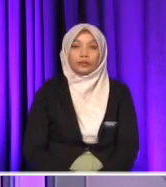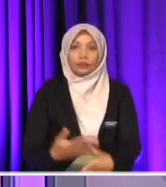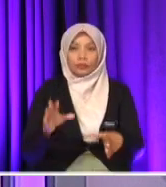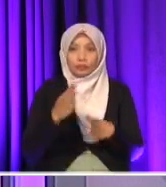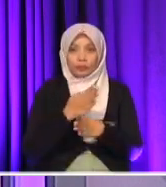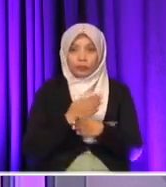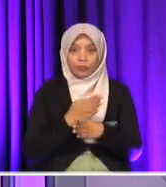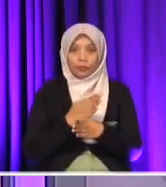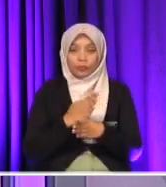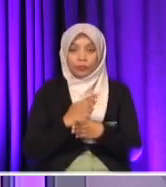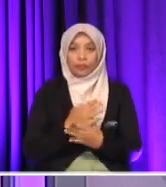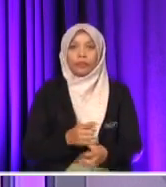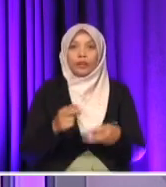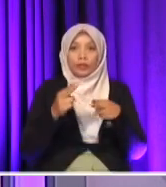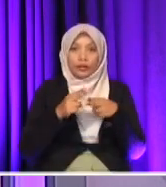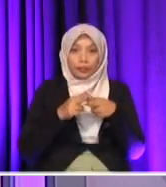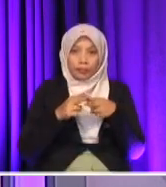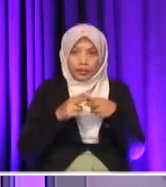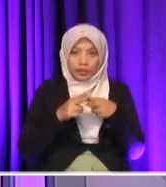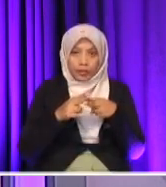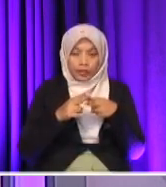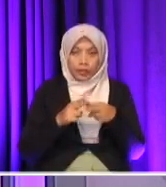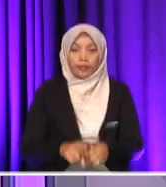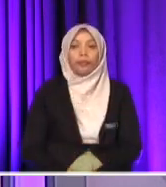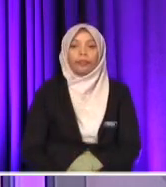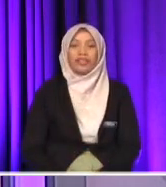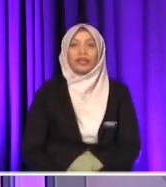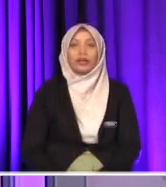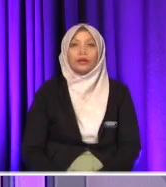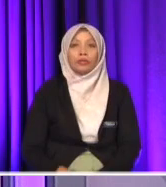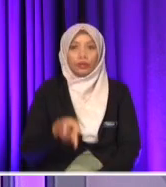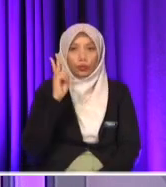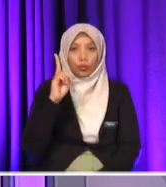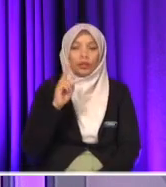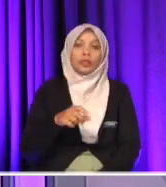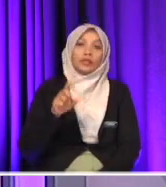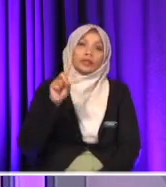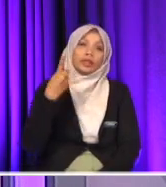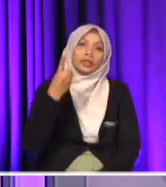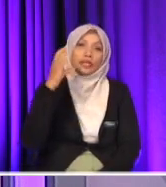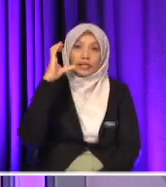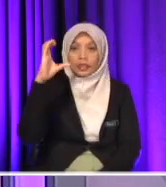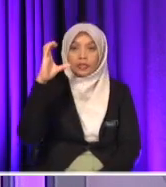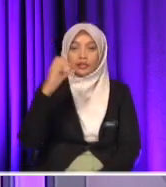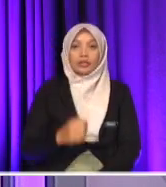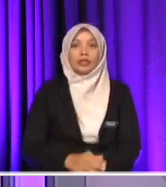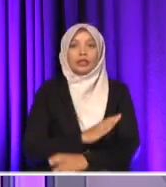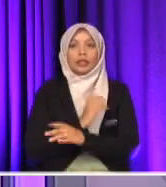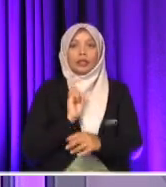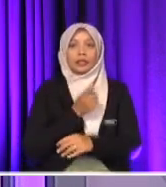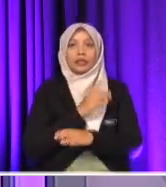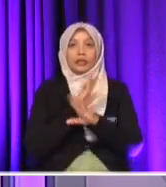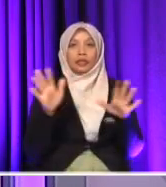komponen pearuh, kita ada komponen pemuat saja. C saja kita ada kat sini. Okey, kita